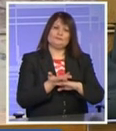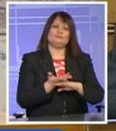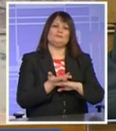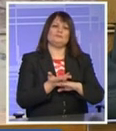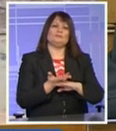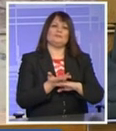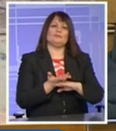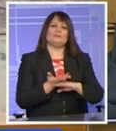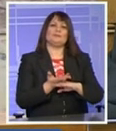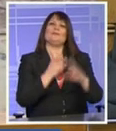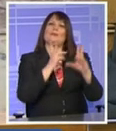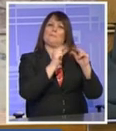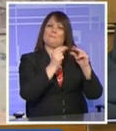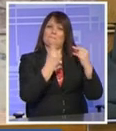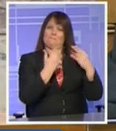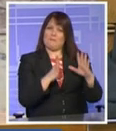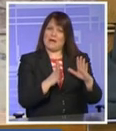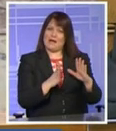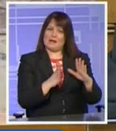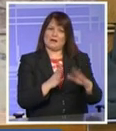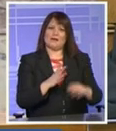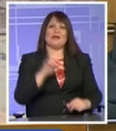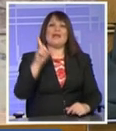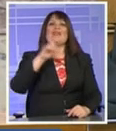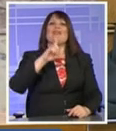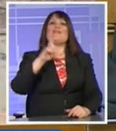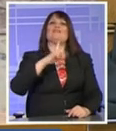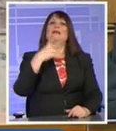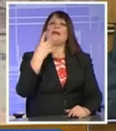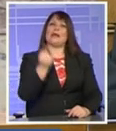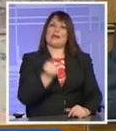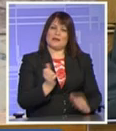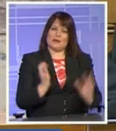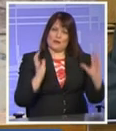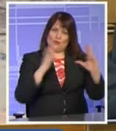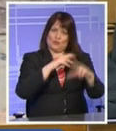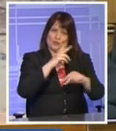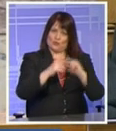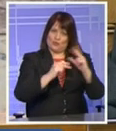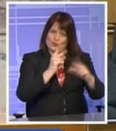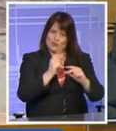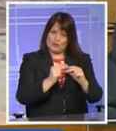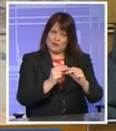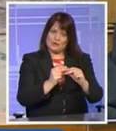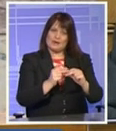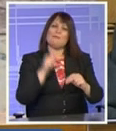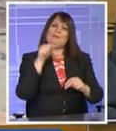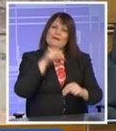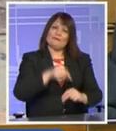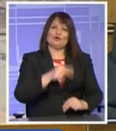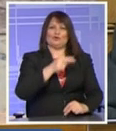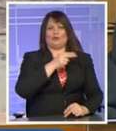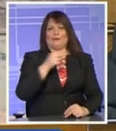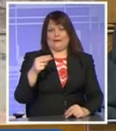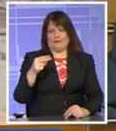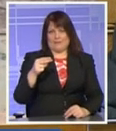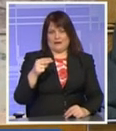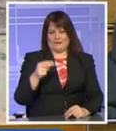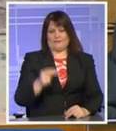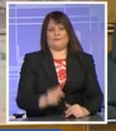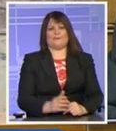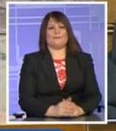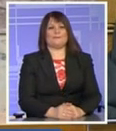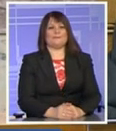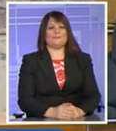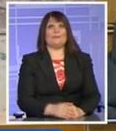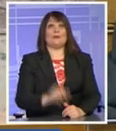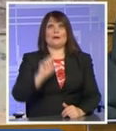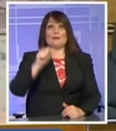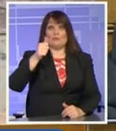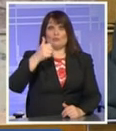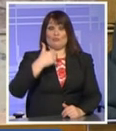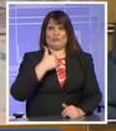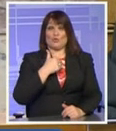με την οποία ήδη έχω μιλήσει, τη Δευτέρα έχει συνεδρίαση και θα ασχοληθεί με το θέμα αυτό.